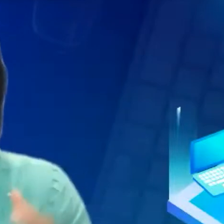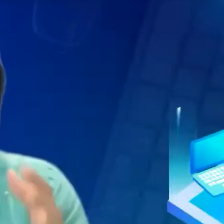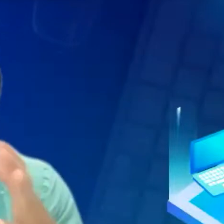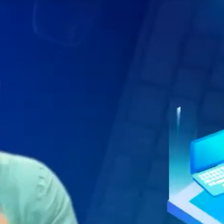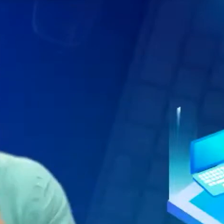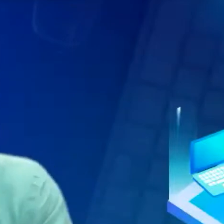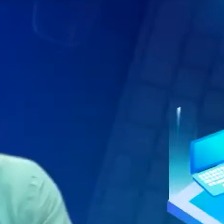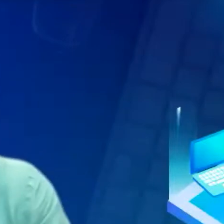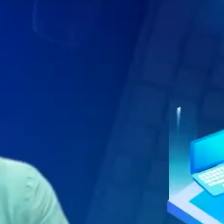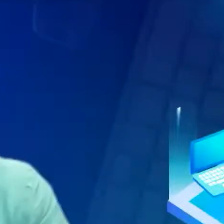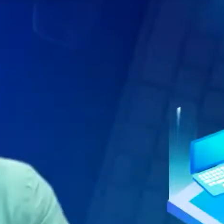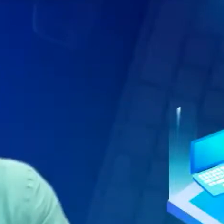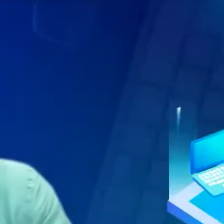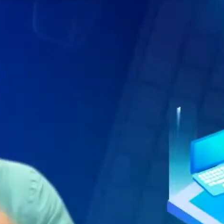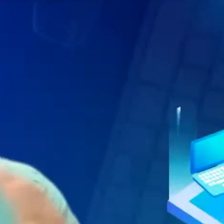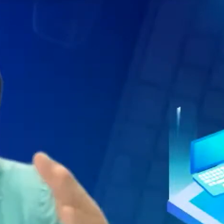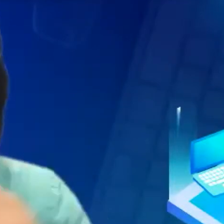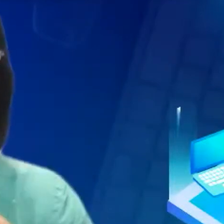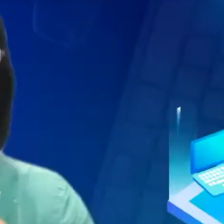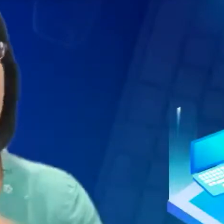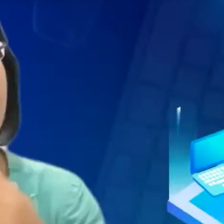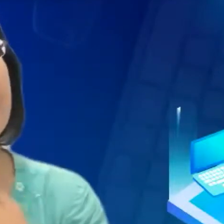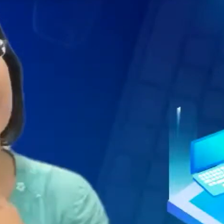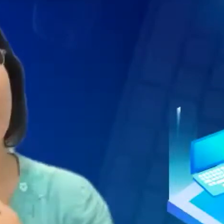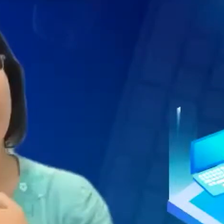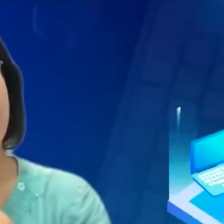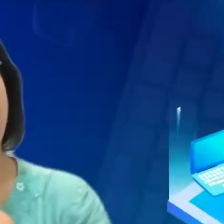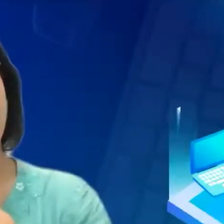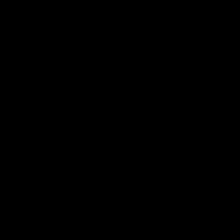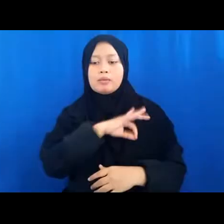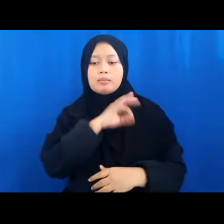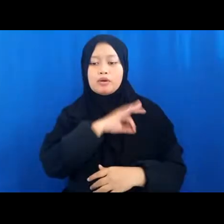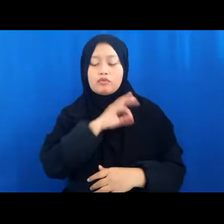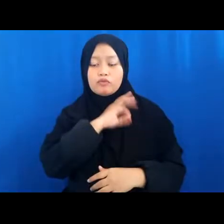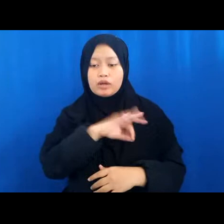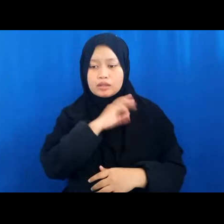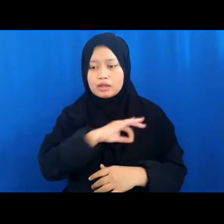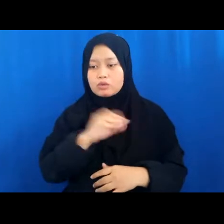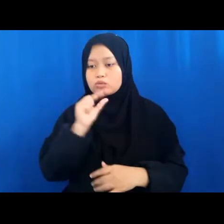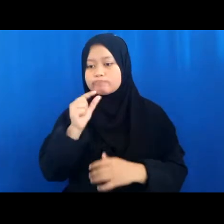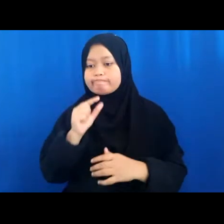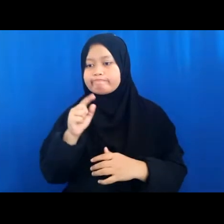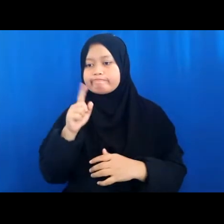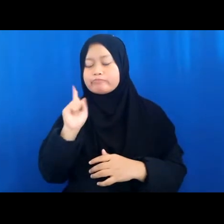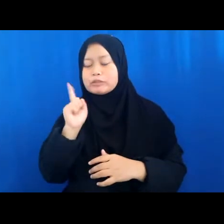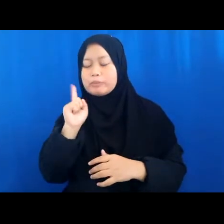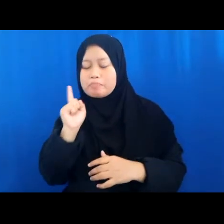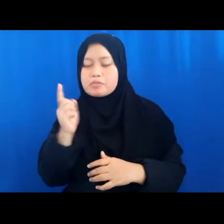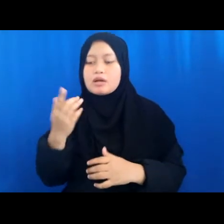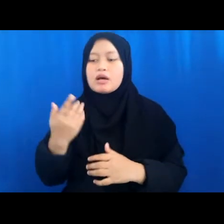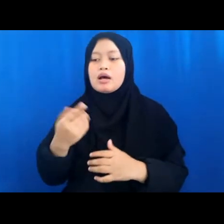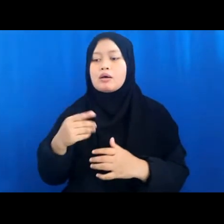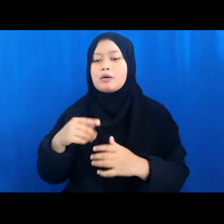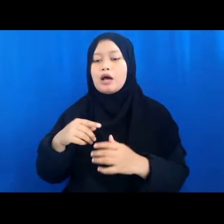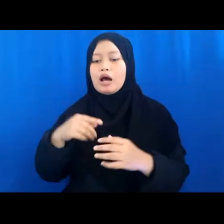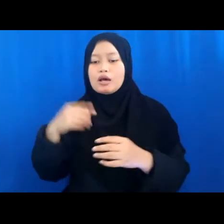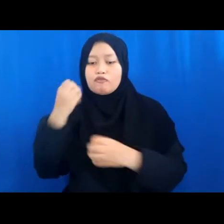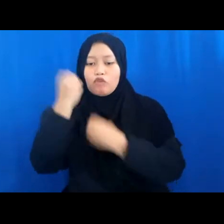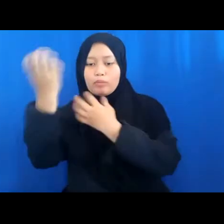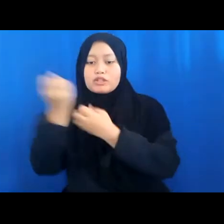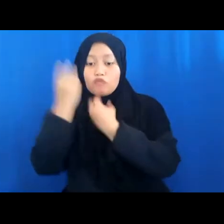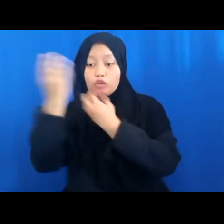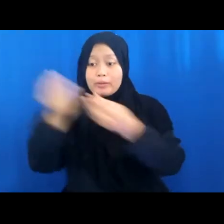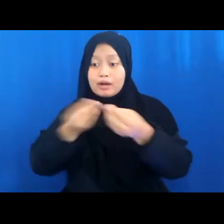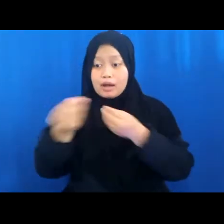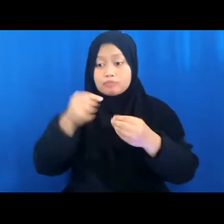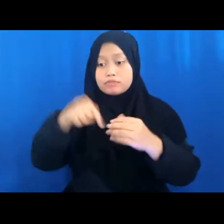tereh dalam hal ini penting untuk dimanfaatkan dalam dalam meningkatnya konteks arus informasi dan perdagangan